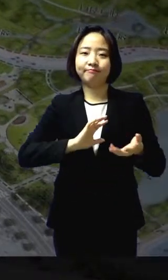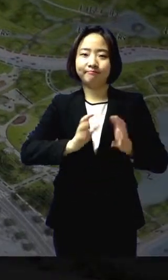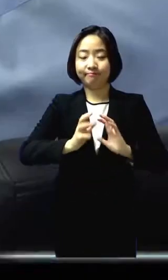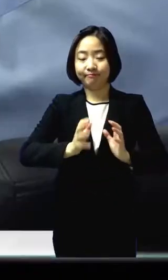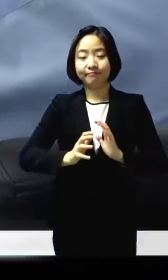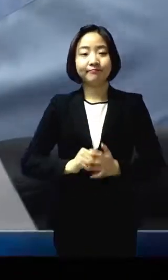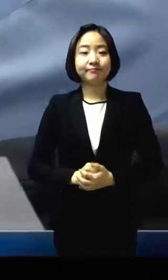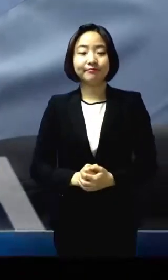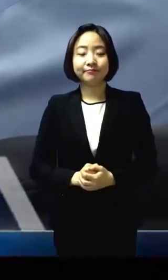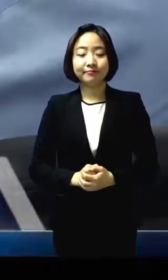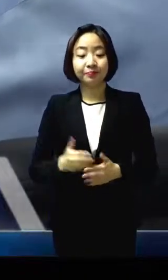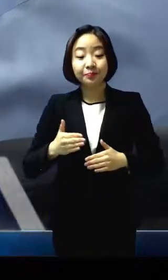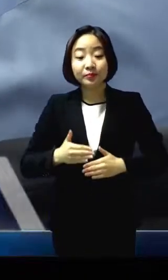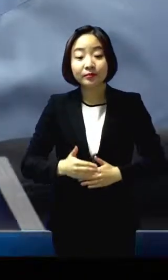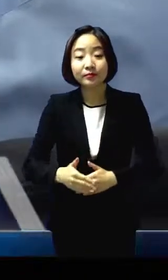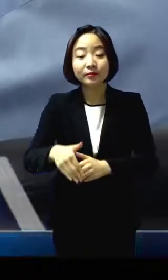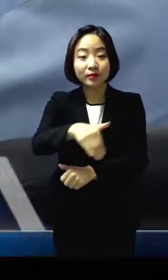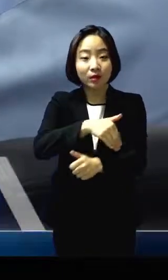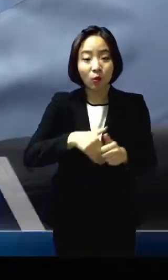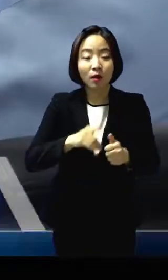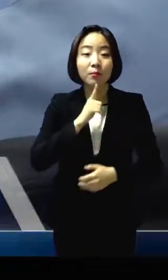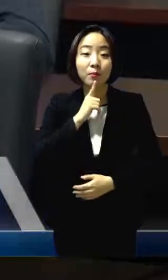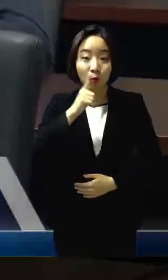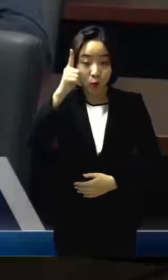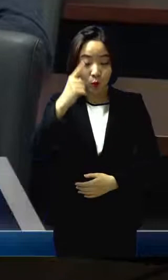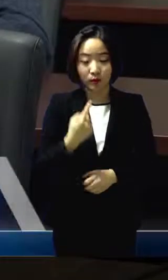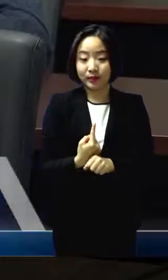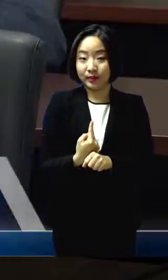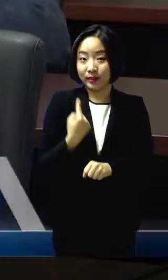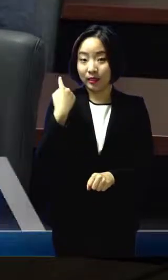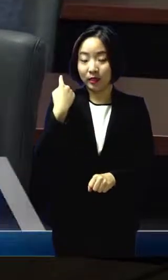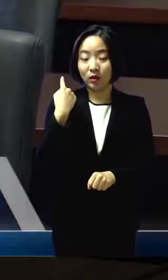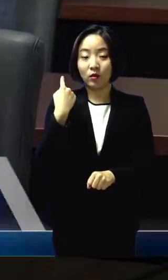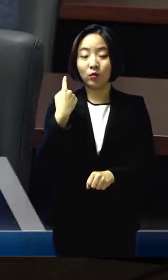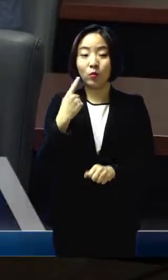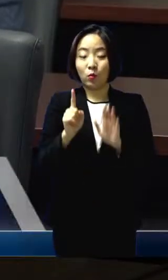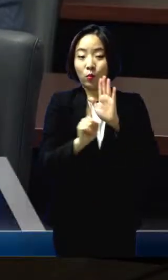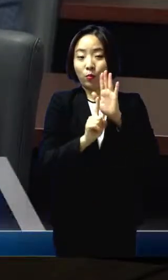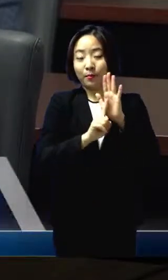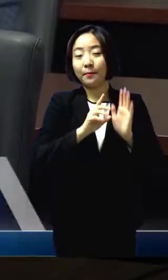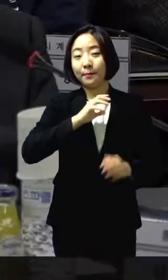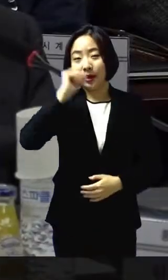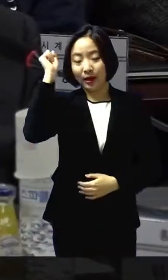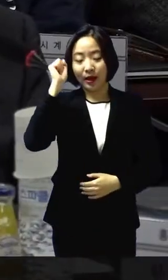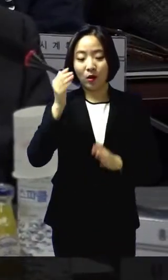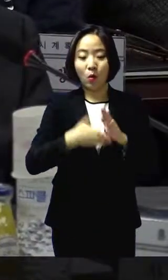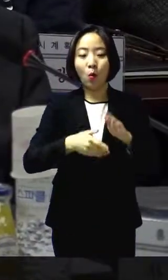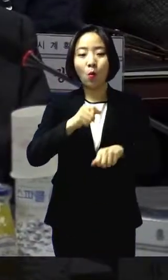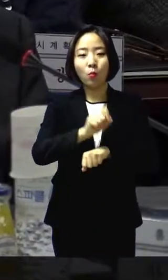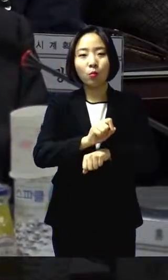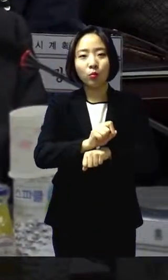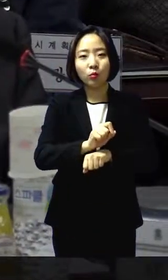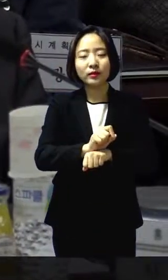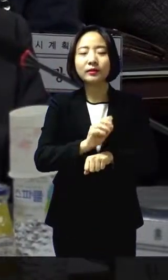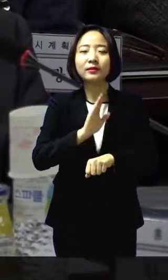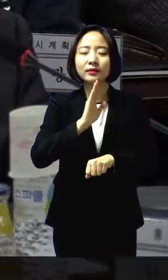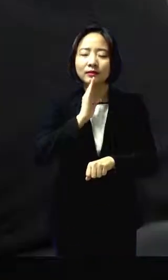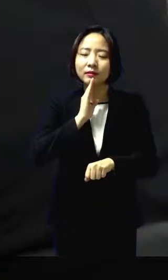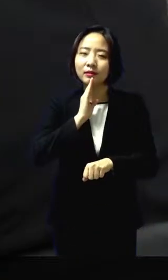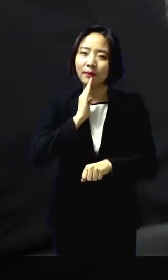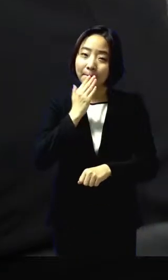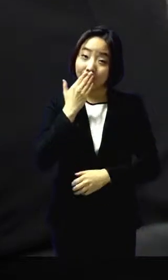마련했는데요. 전반적인 추진 상황 보고와 지난해 전국 설계 공모를 통해 선정한 공무원에 대한 실현성